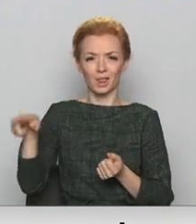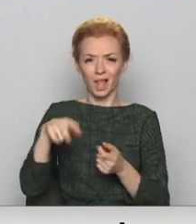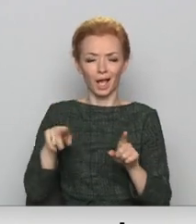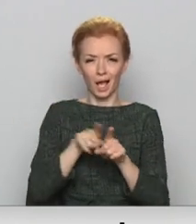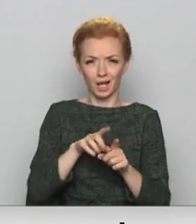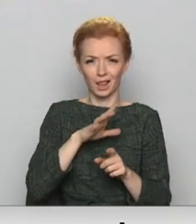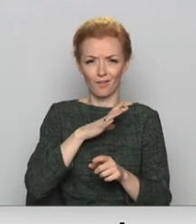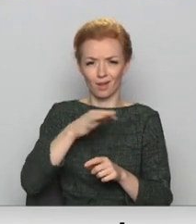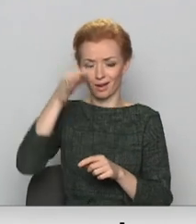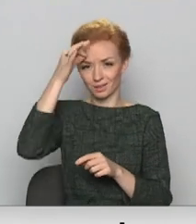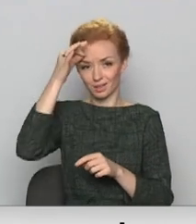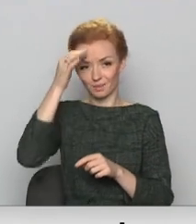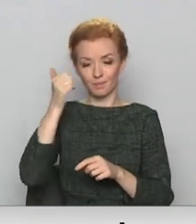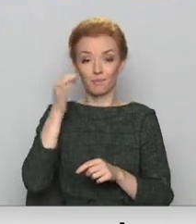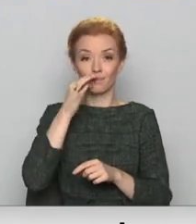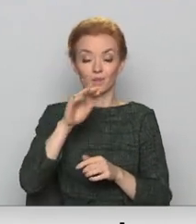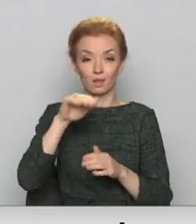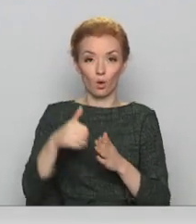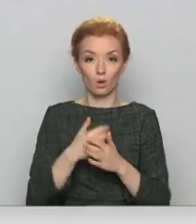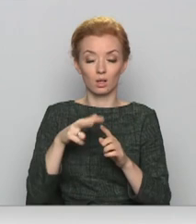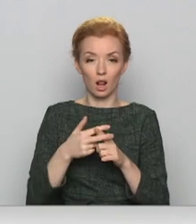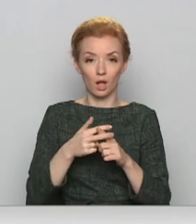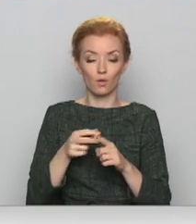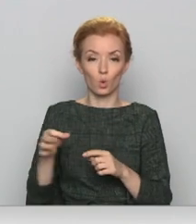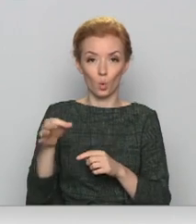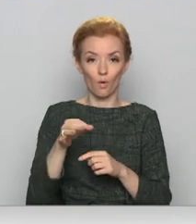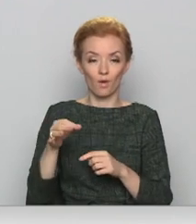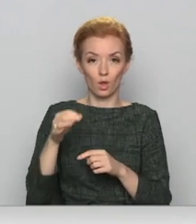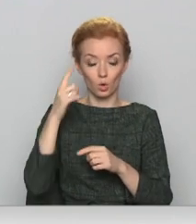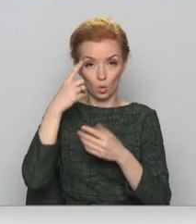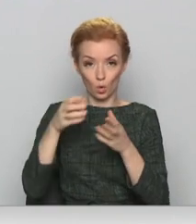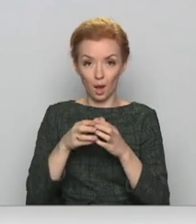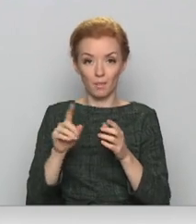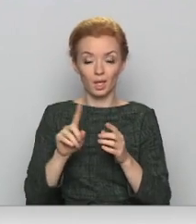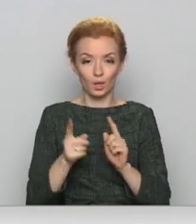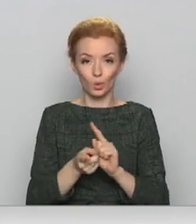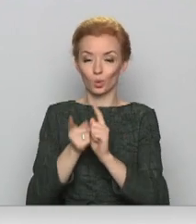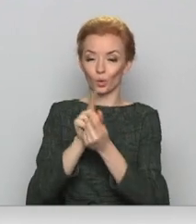nespēja atcerēties. Jaunjelgavas novada doma ir kļuvusi par